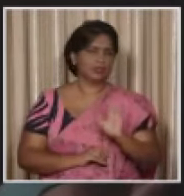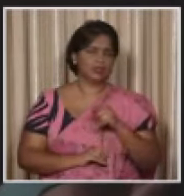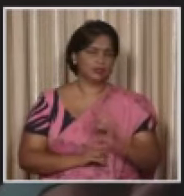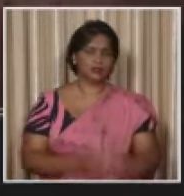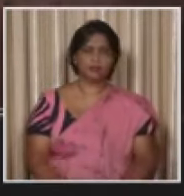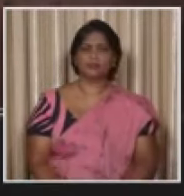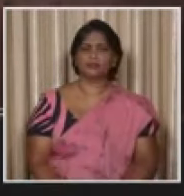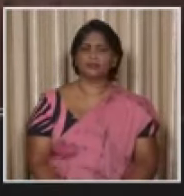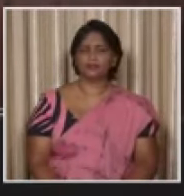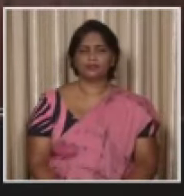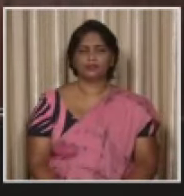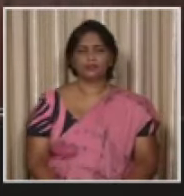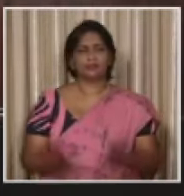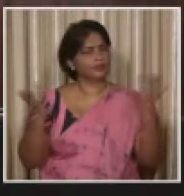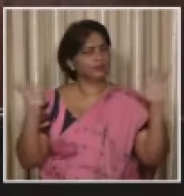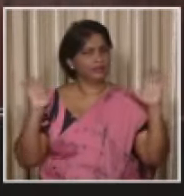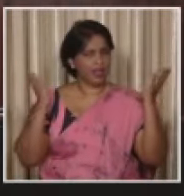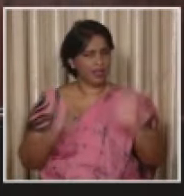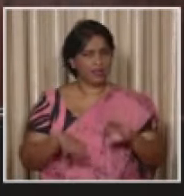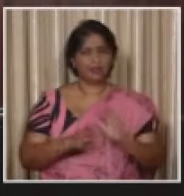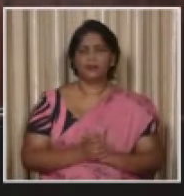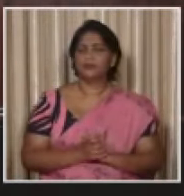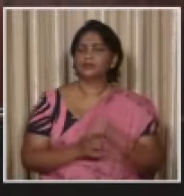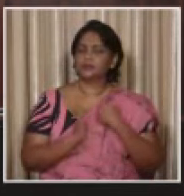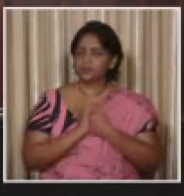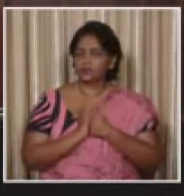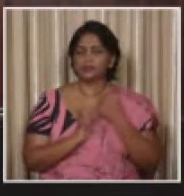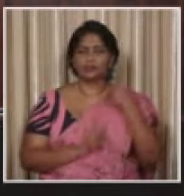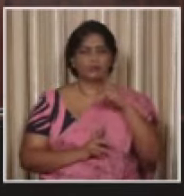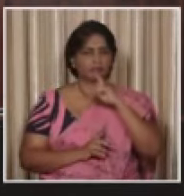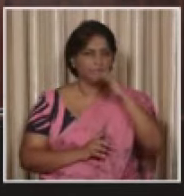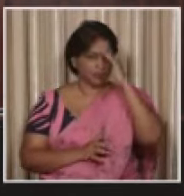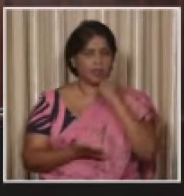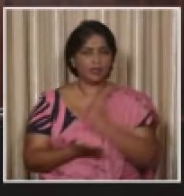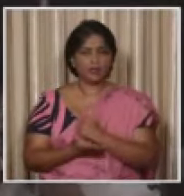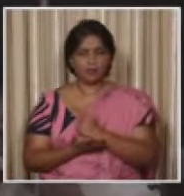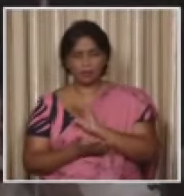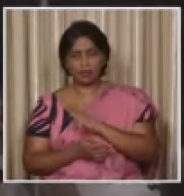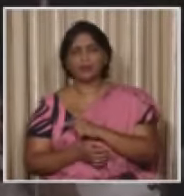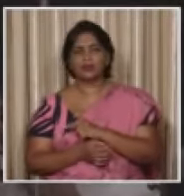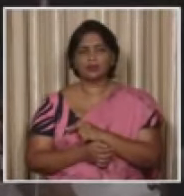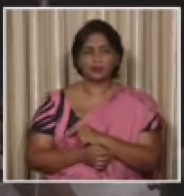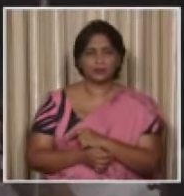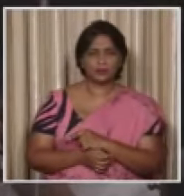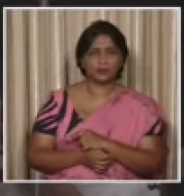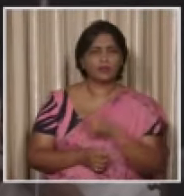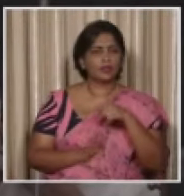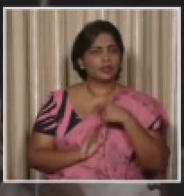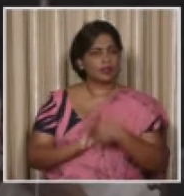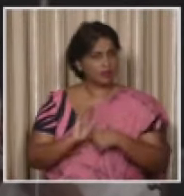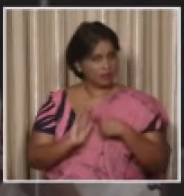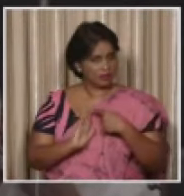හොඳයි මුදල් රාජමතුමා අවසන් කරන්න. කරු නියෝජ්‍ය කතානායකතුමනි මහා බැංකුවට තියෙන්නේ මේ රටේ